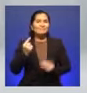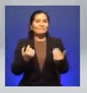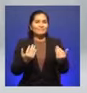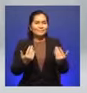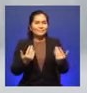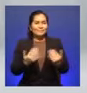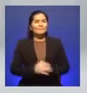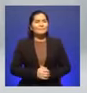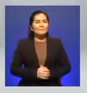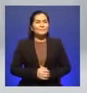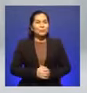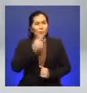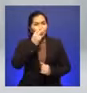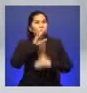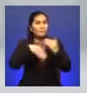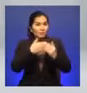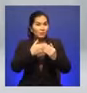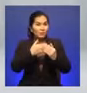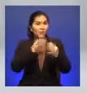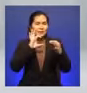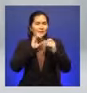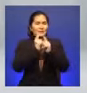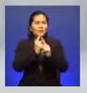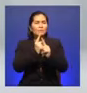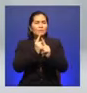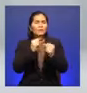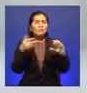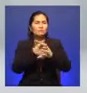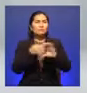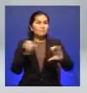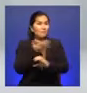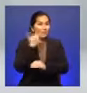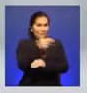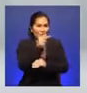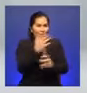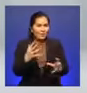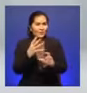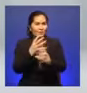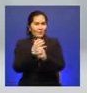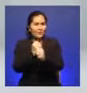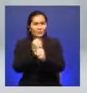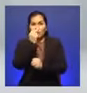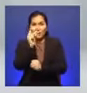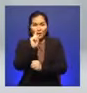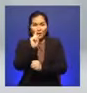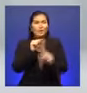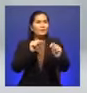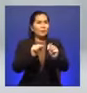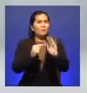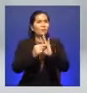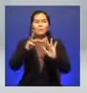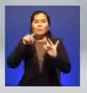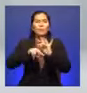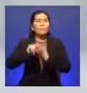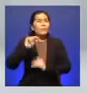งนะคะแต่โดยภาพรวมค่ะตามสไลด์นี้เป็นการสรุปวิดิทัศน์เมื่อสักครู่ว่าในพื้นที่ตำบลแหวงเนี่ยมีการด